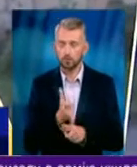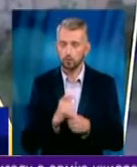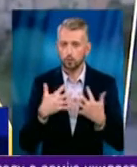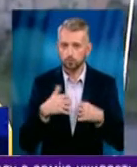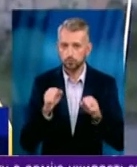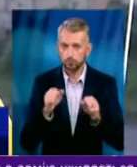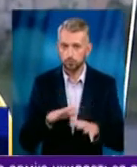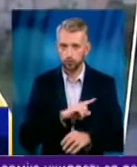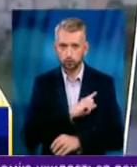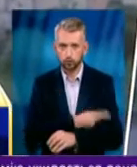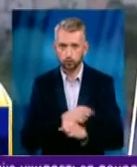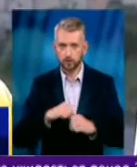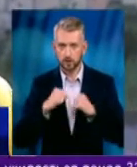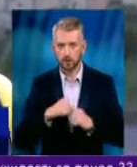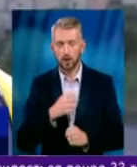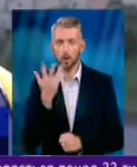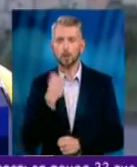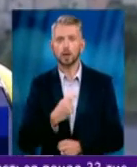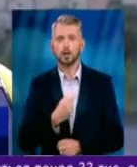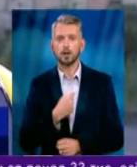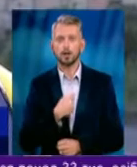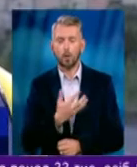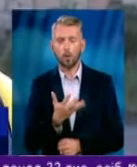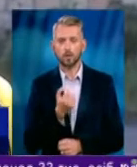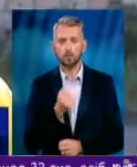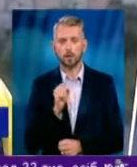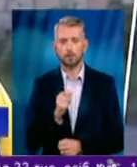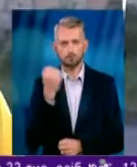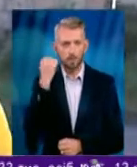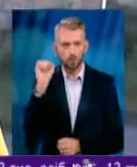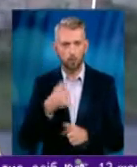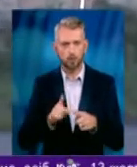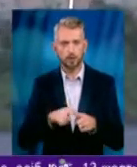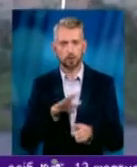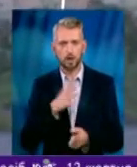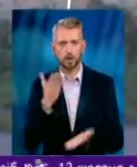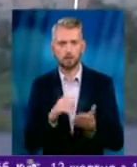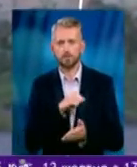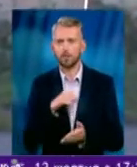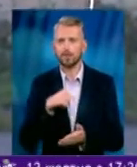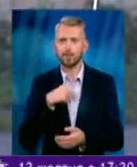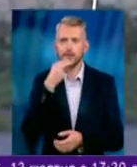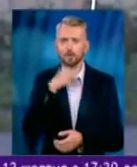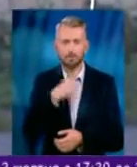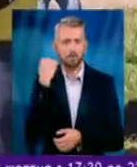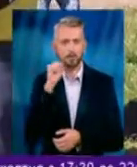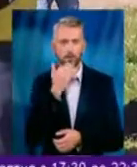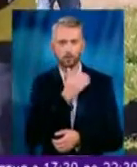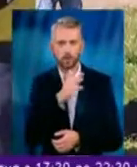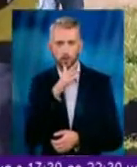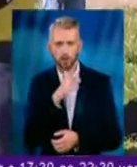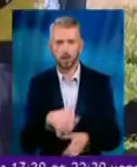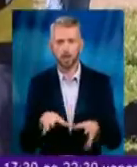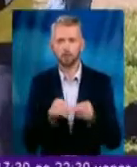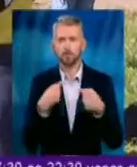надзвичайно велику кількість зусиль. І коли я отримала там перемогу, це була, напевно, найсолодша перемога за останні роки. Разом